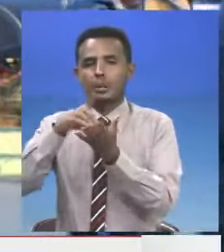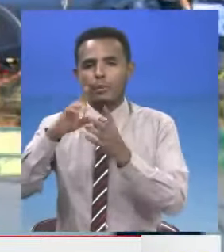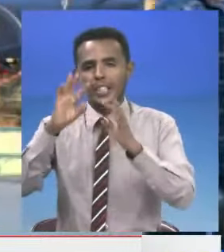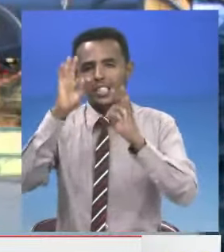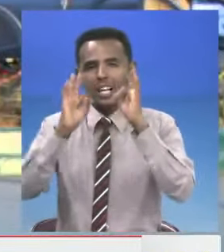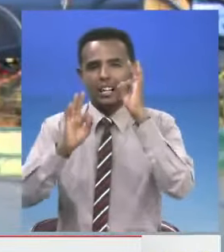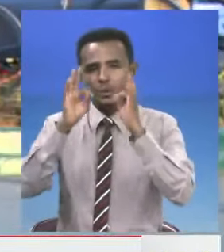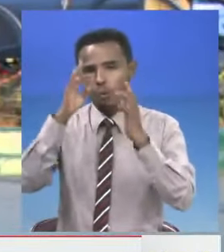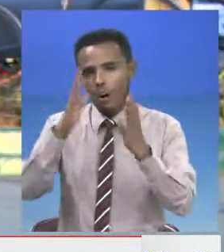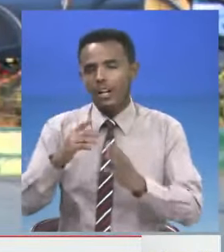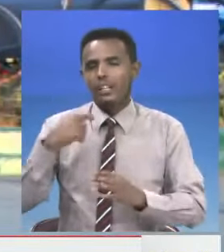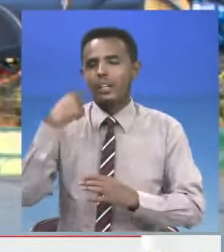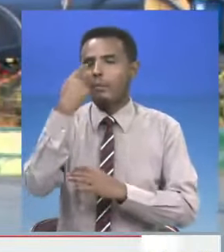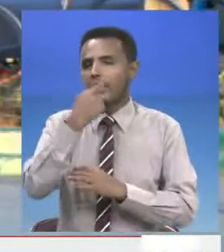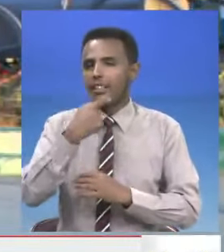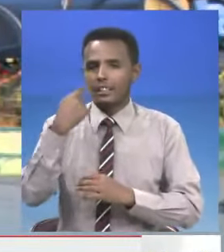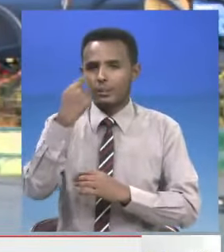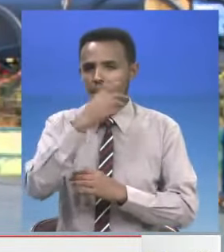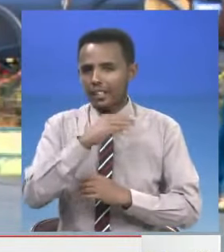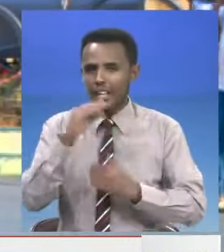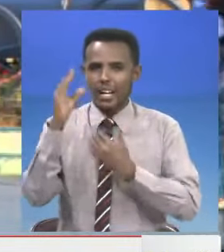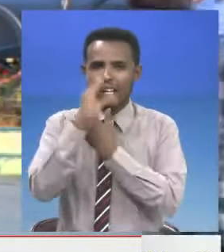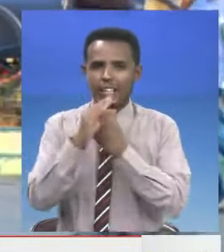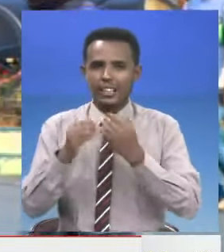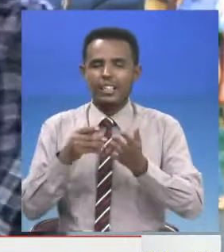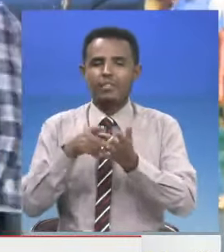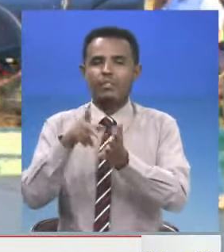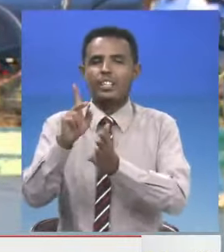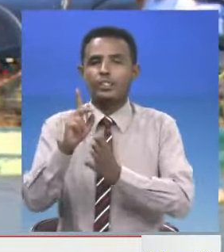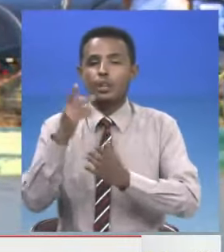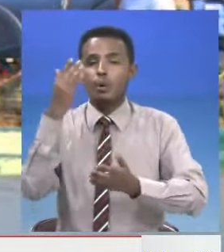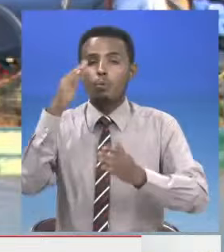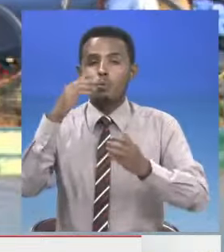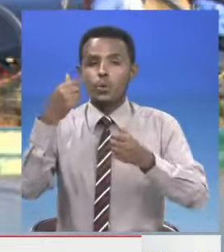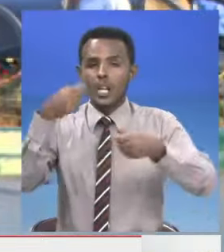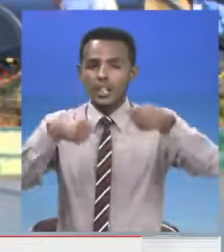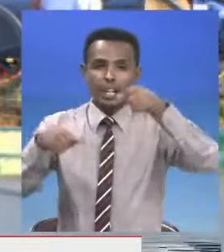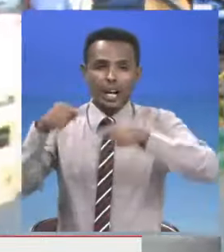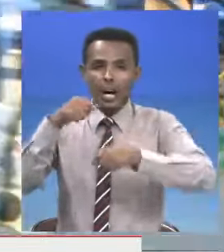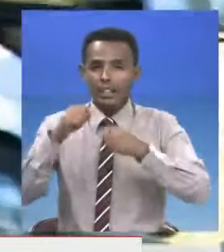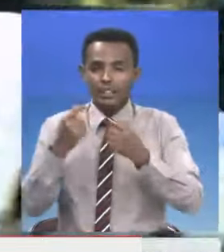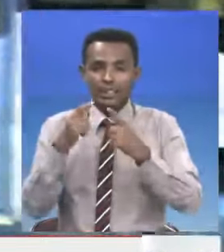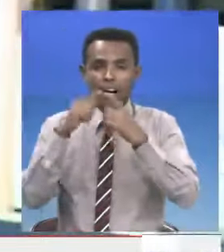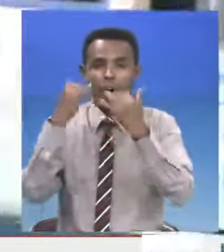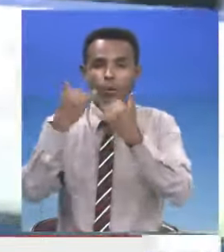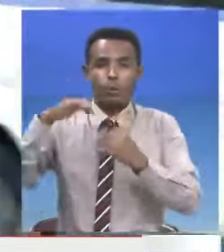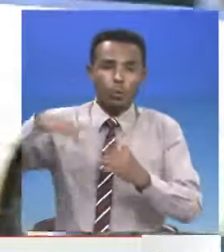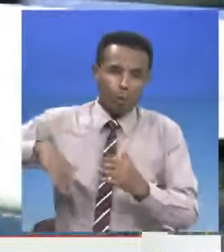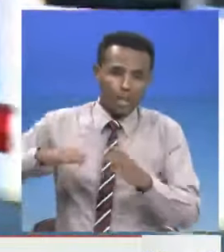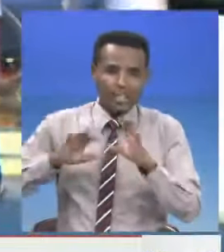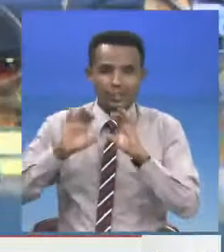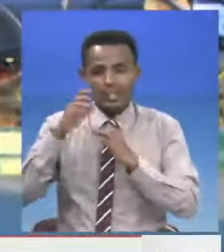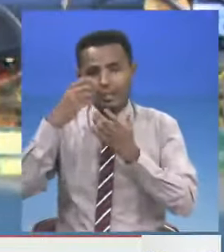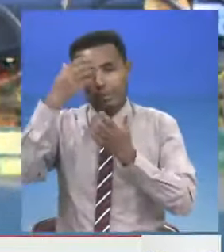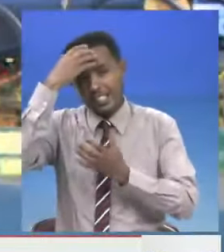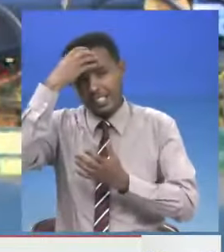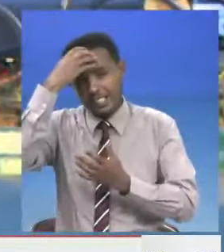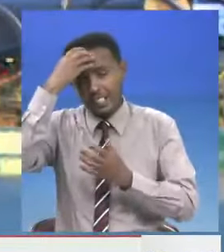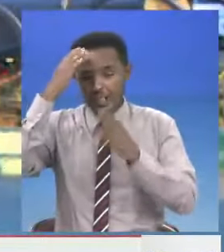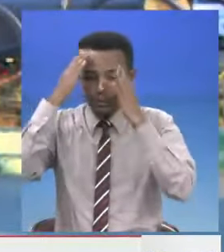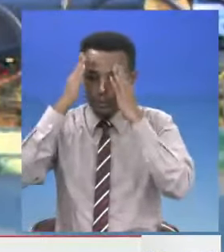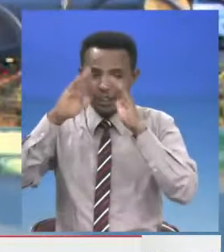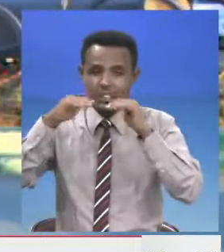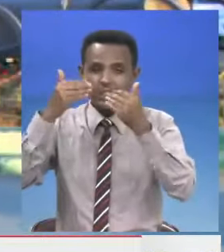ከታሪኳ ከማንነቷና ለሀገር ከከፈለችው ውለታ አኳያ እስካሁን ድረስ ወደ ኋላ እንድትቀር ተደርጓል። ይህንም መንግስት ትኩረት